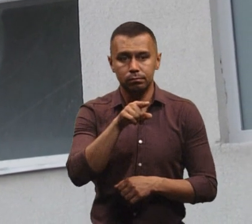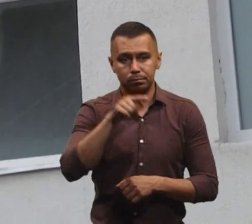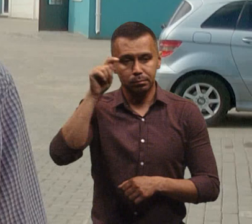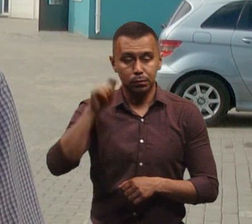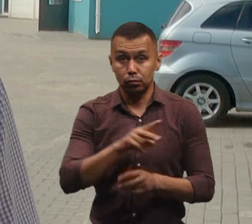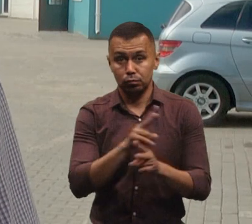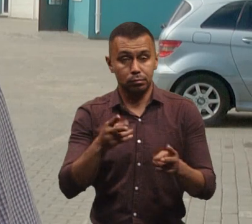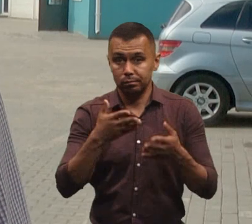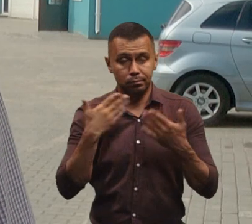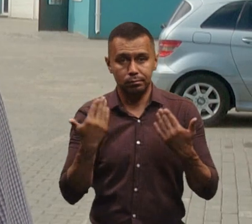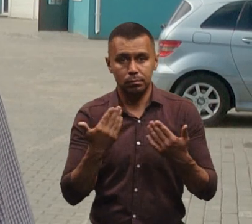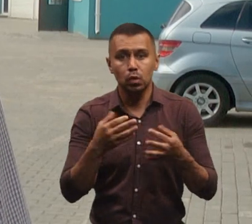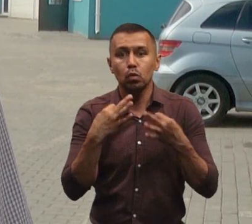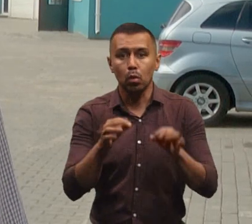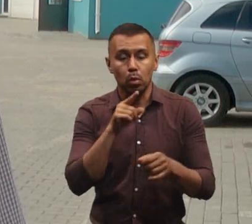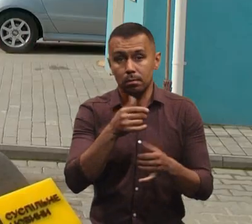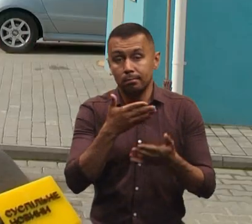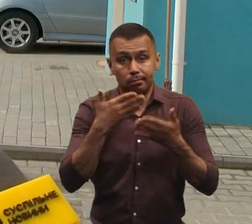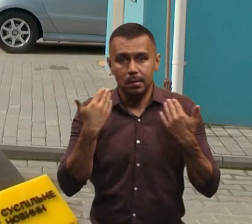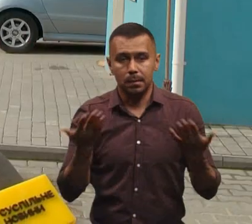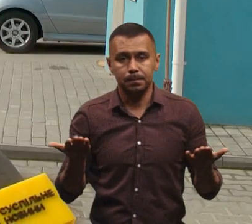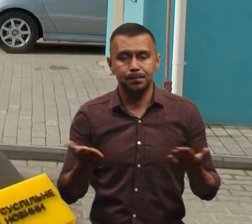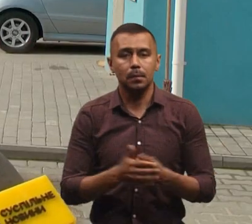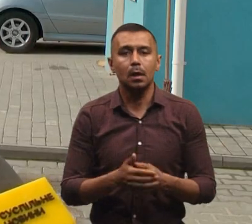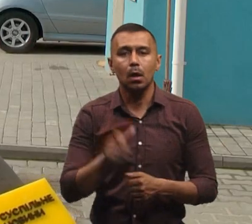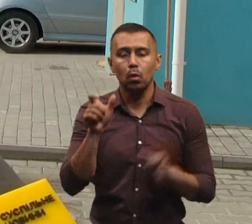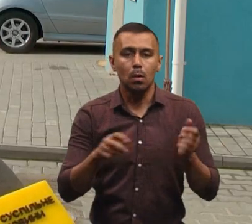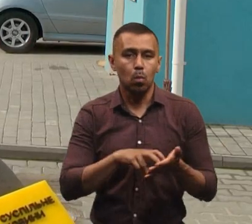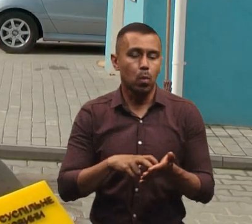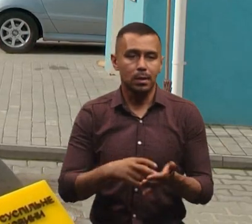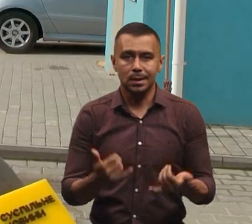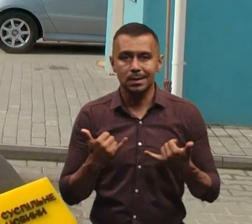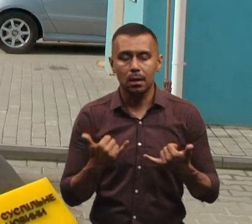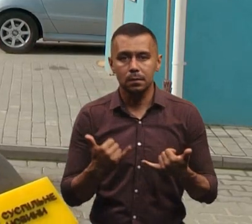приїжджають, ніхто доступу я туди не маю. Люди бояться зараз